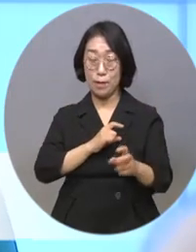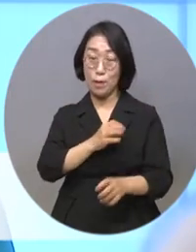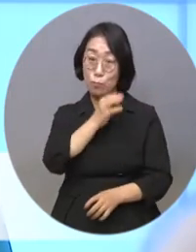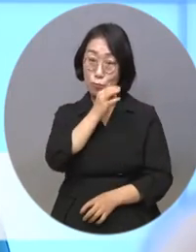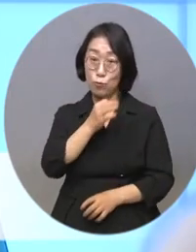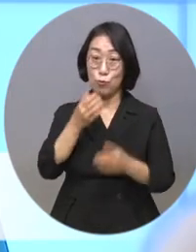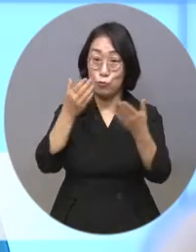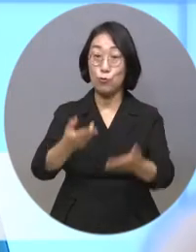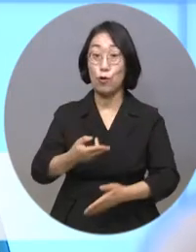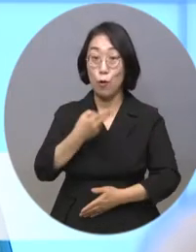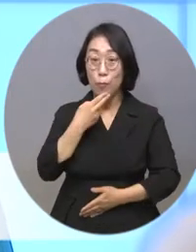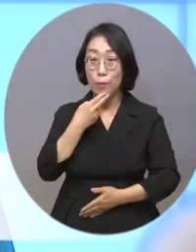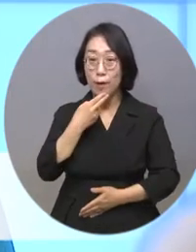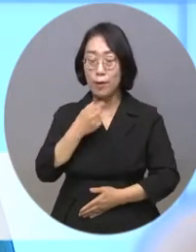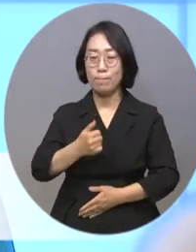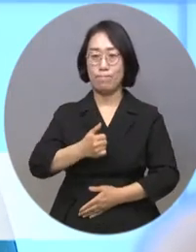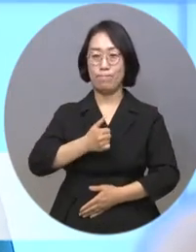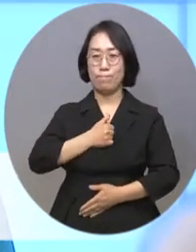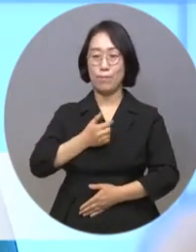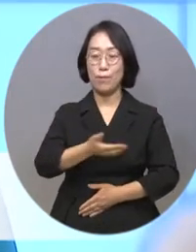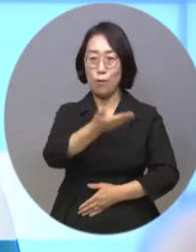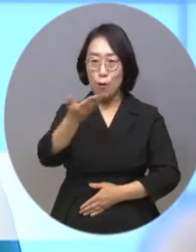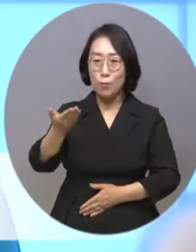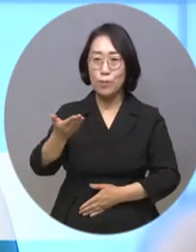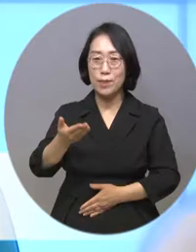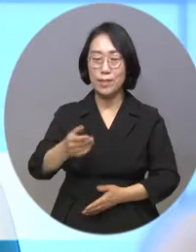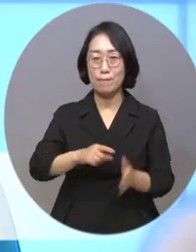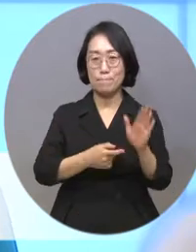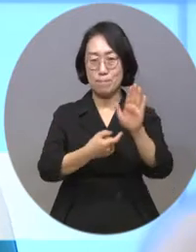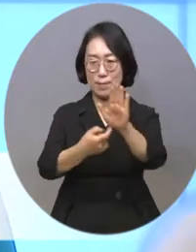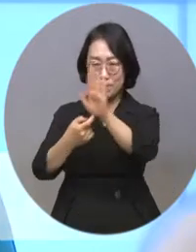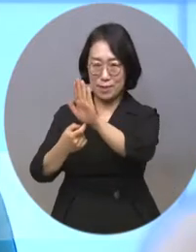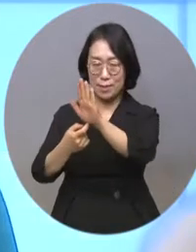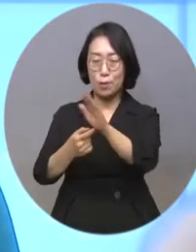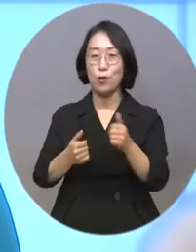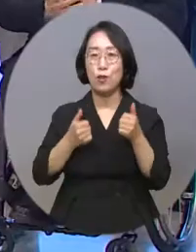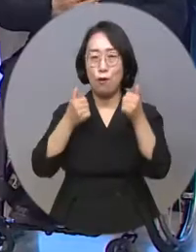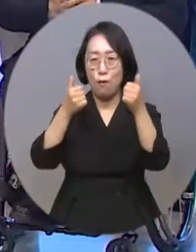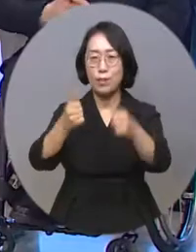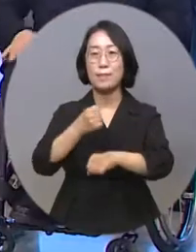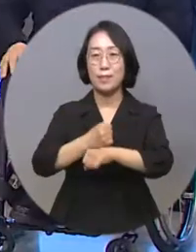가족이라는 자긍심을 가지고 여러분의 자부심이 될 수 있도록 정말 열심히 하겠습니다.